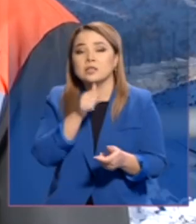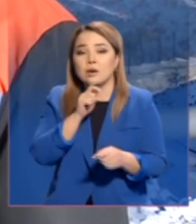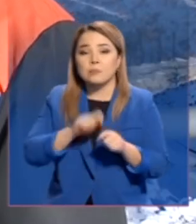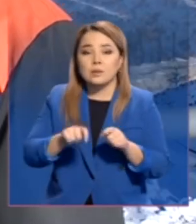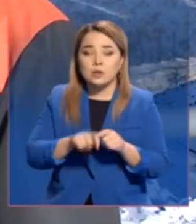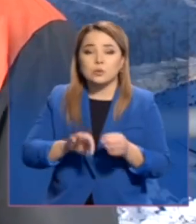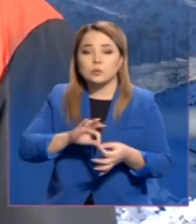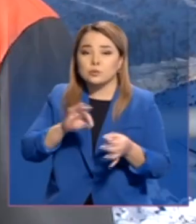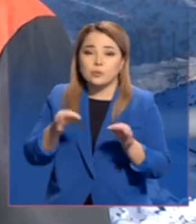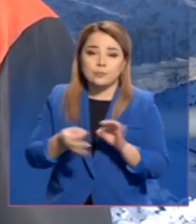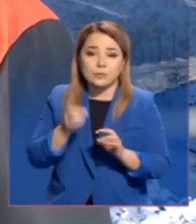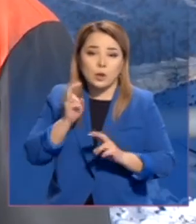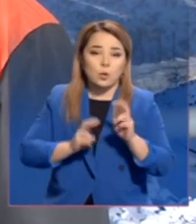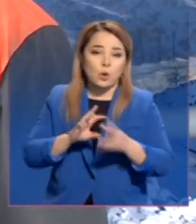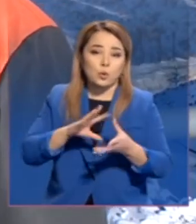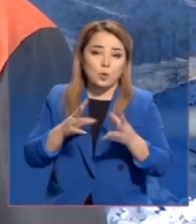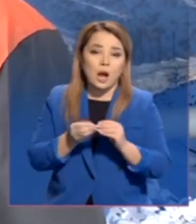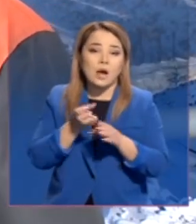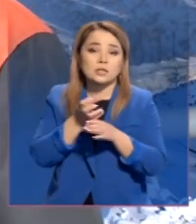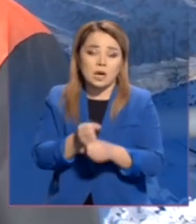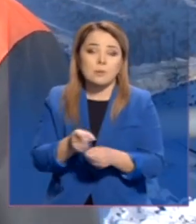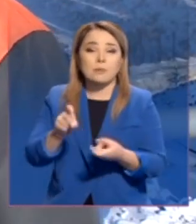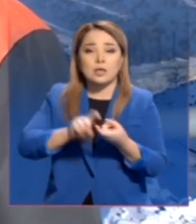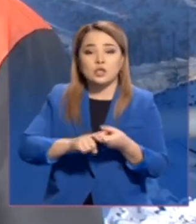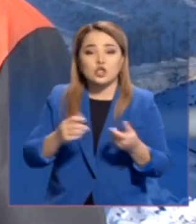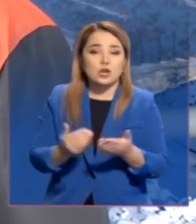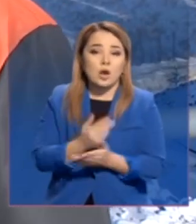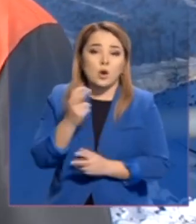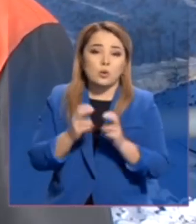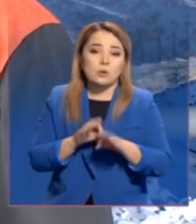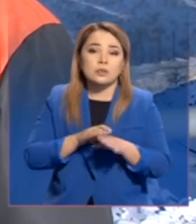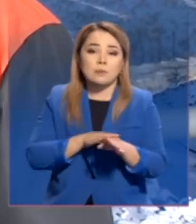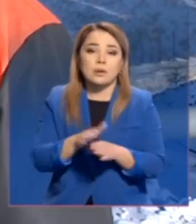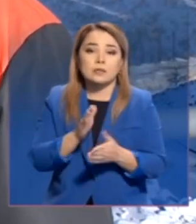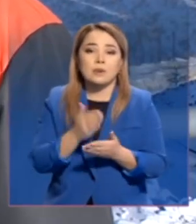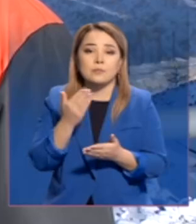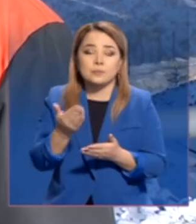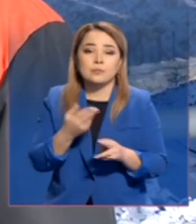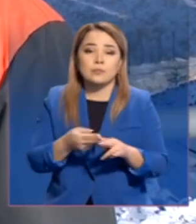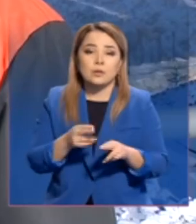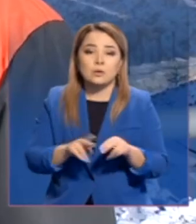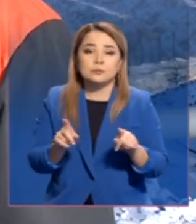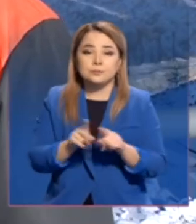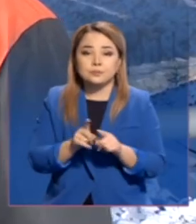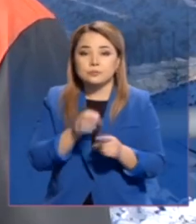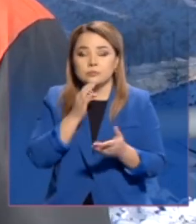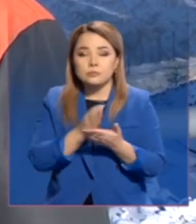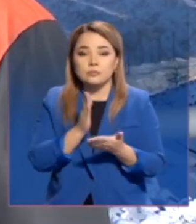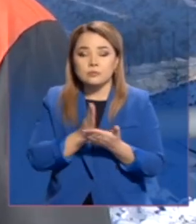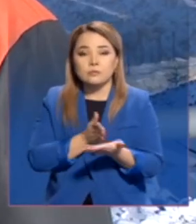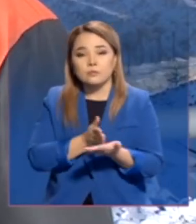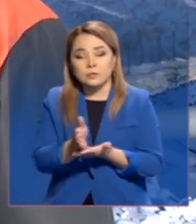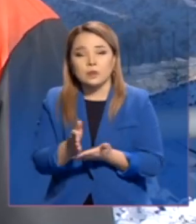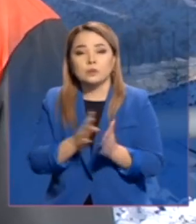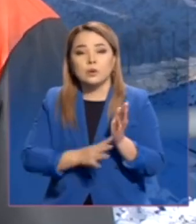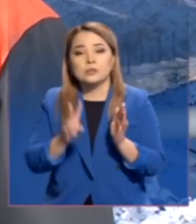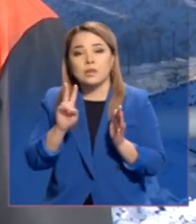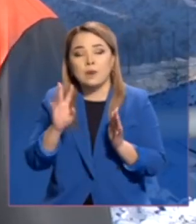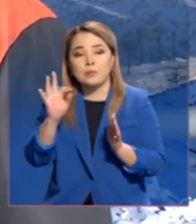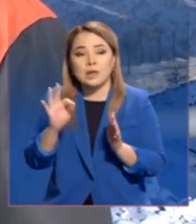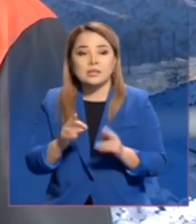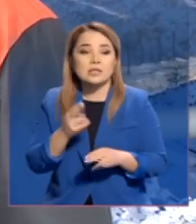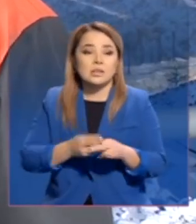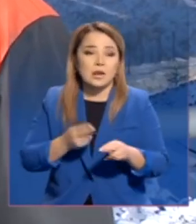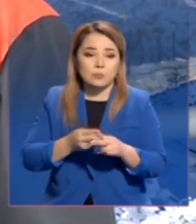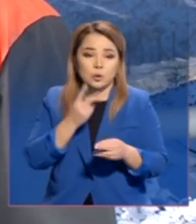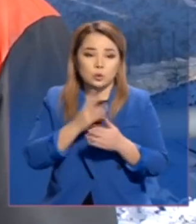Санкциялық қиындықтар мен өндіріс көлемінің азаюына байланысты біз жаңа өнім шығаруды ойластырып отырмыз. Ол ыстық брикеттелген темір 92% темірден